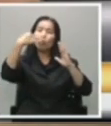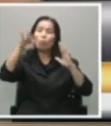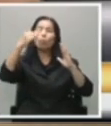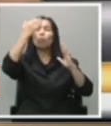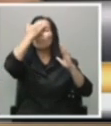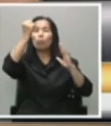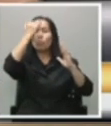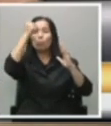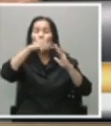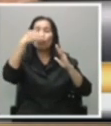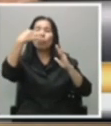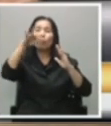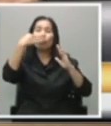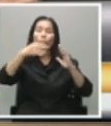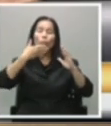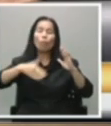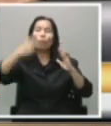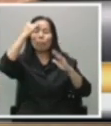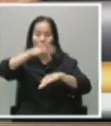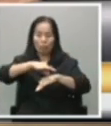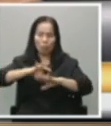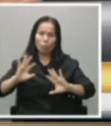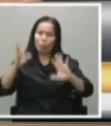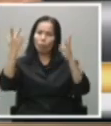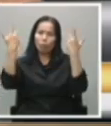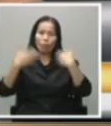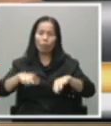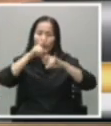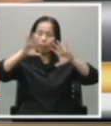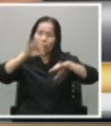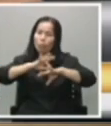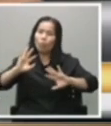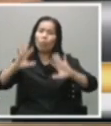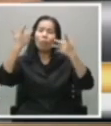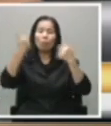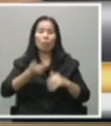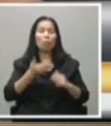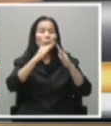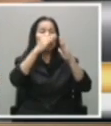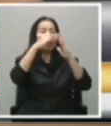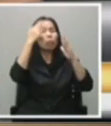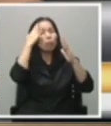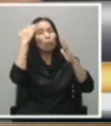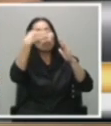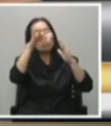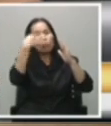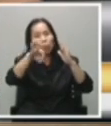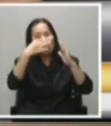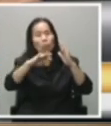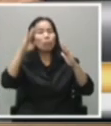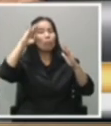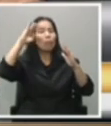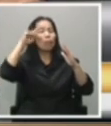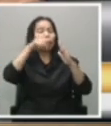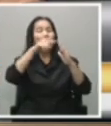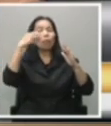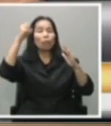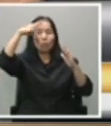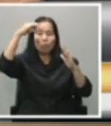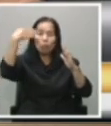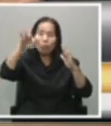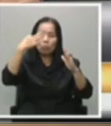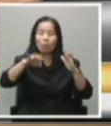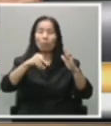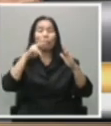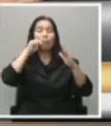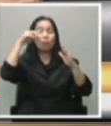างราชการฟรีรวมถึงค่าไฟฟ้าค่าน้ำประปาฟรีถือเป็นการกระทำ